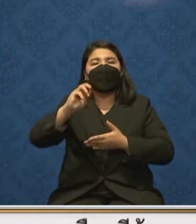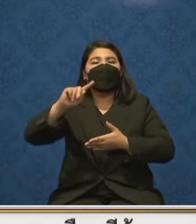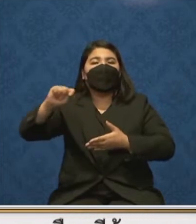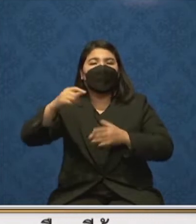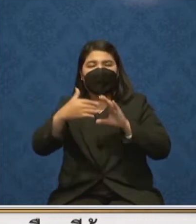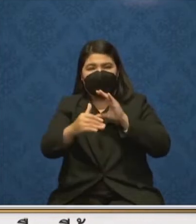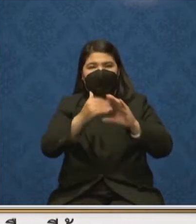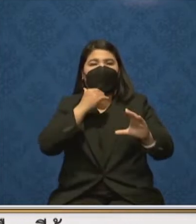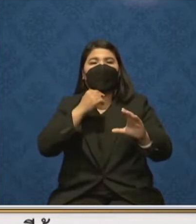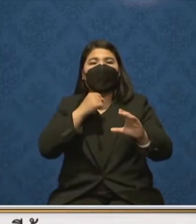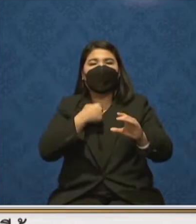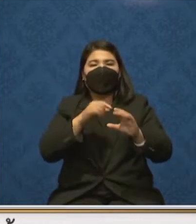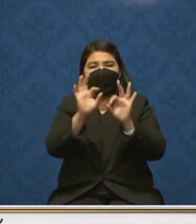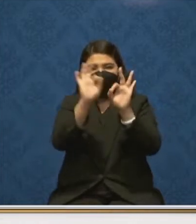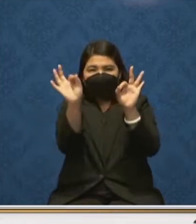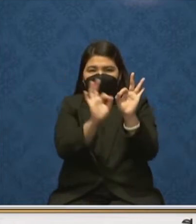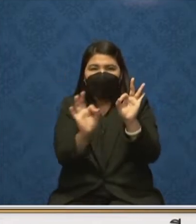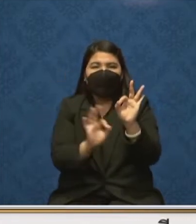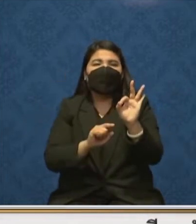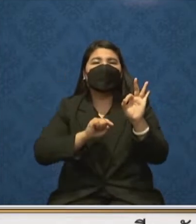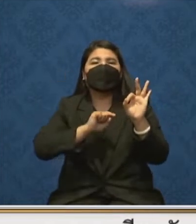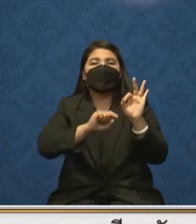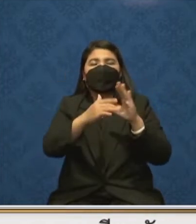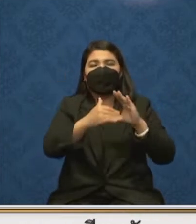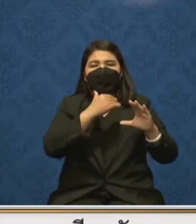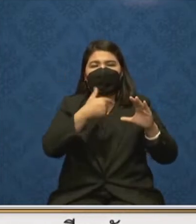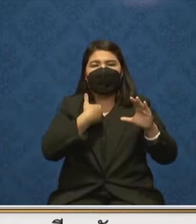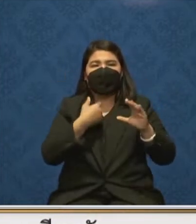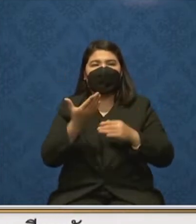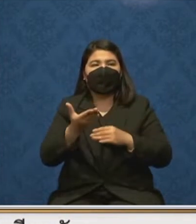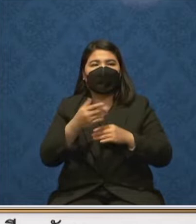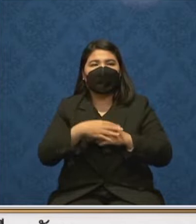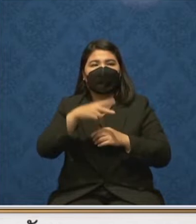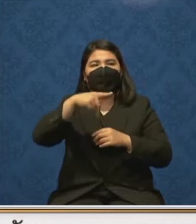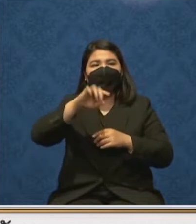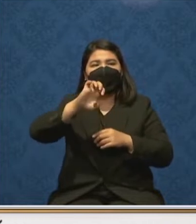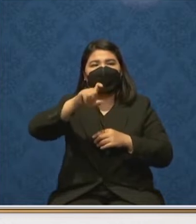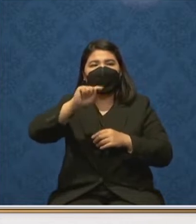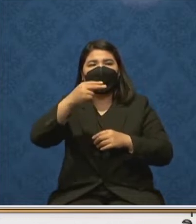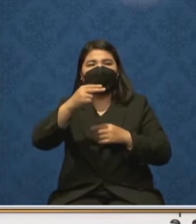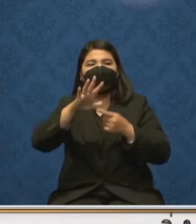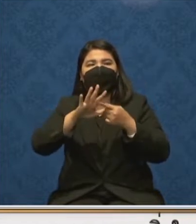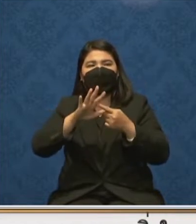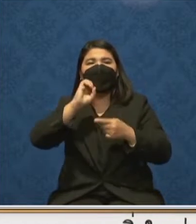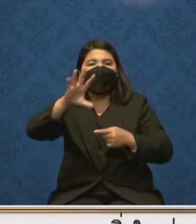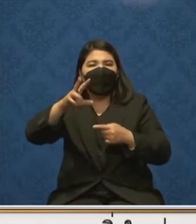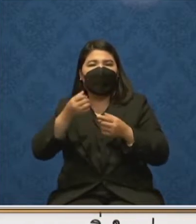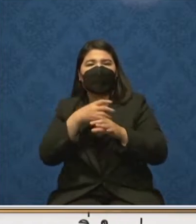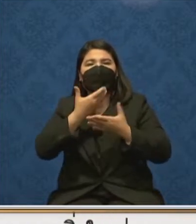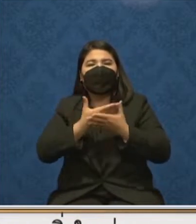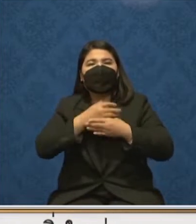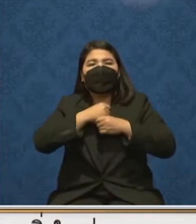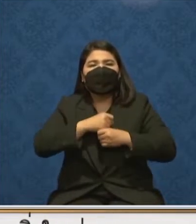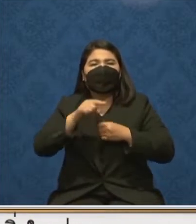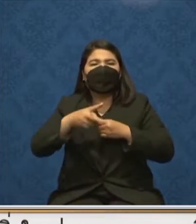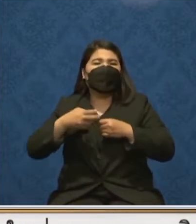ได้มีการส่งข้อความแบนี้นะฮะ ว่าไพทาอาพิปลายเรื่องกปมาณแล้บอกว่าจะตัดบํานานเพรเป็ตปัญหาวก